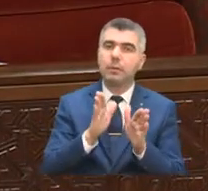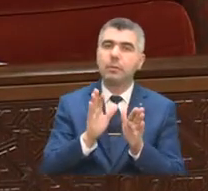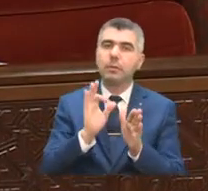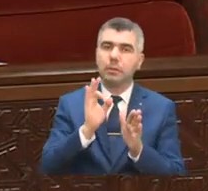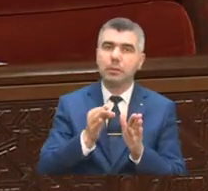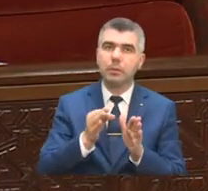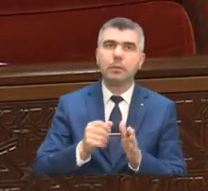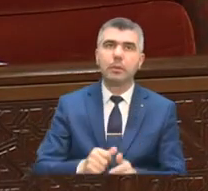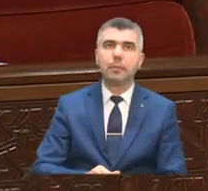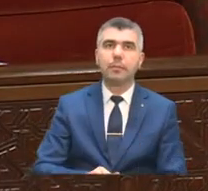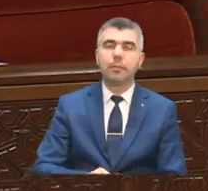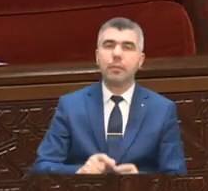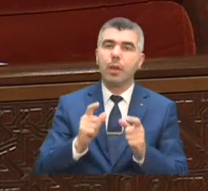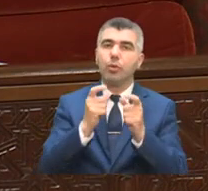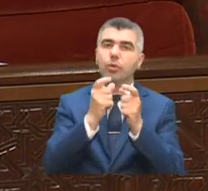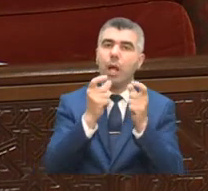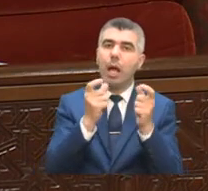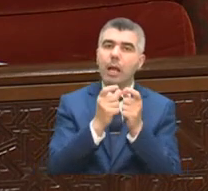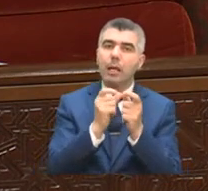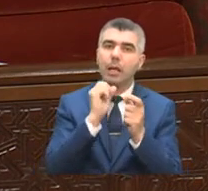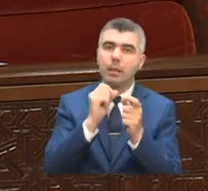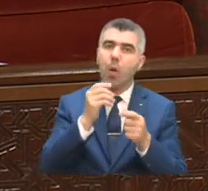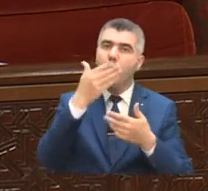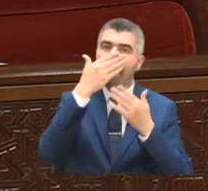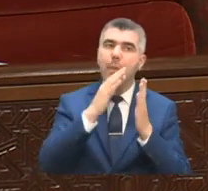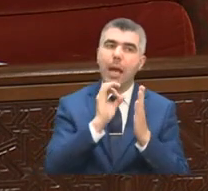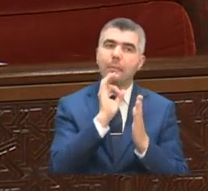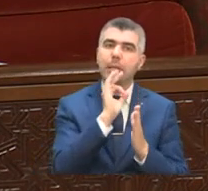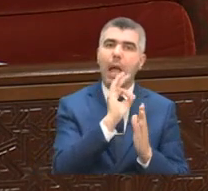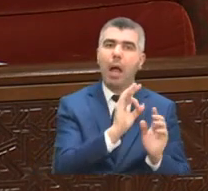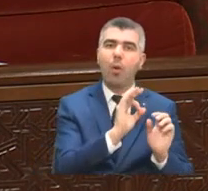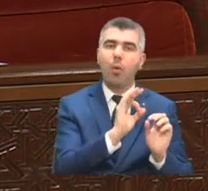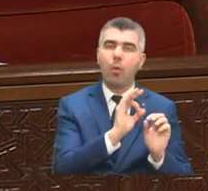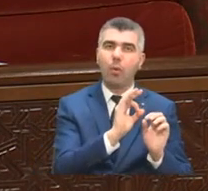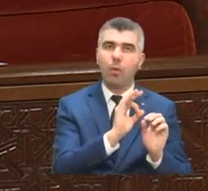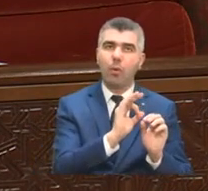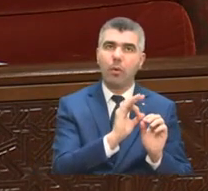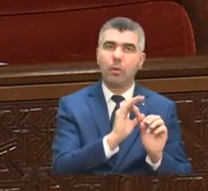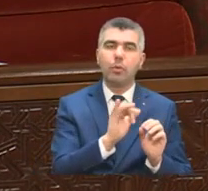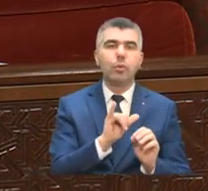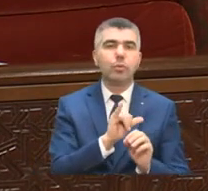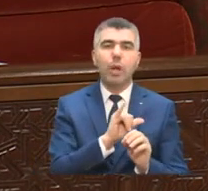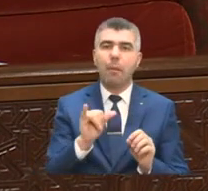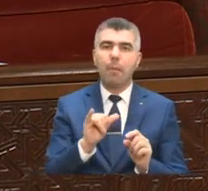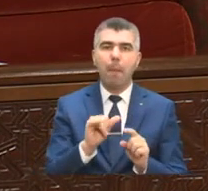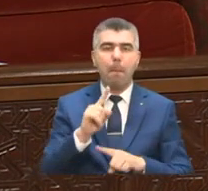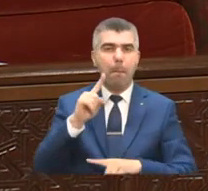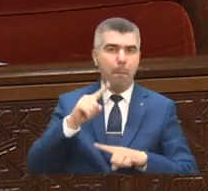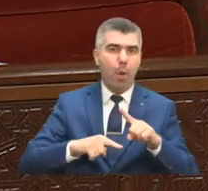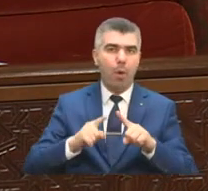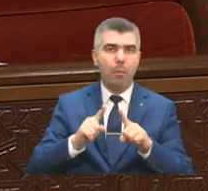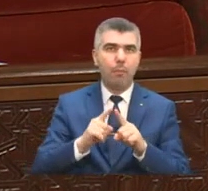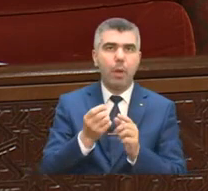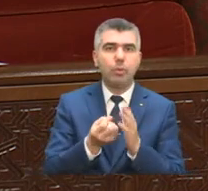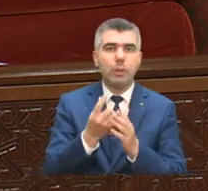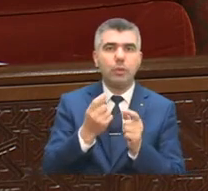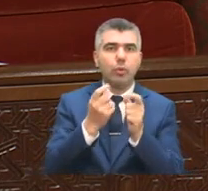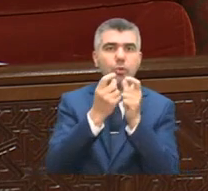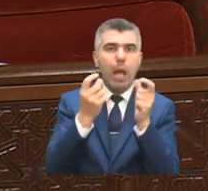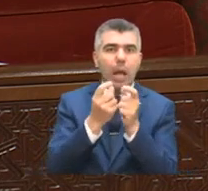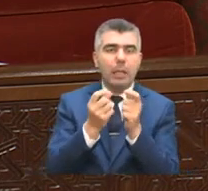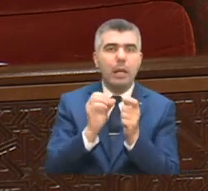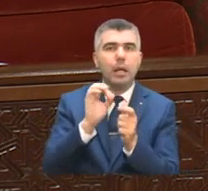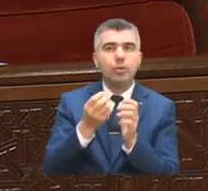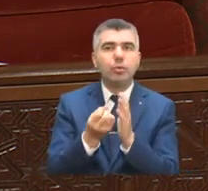فقط للشركات ديال النقل المغربية، حتى شي حاجة ما تتمنع يعني من خلق شركات مغربية